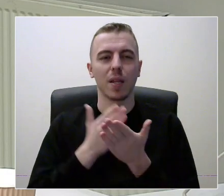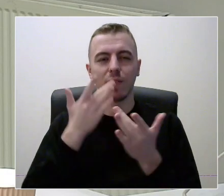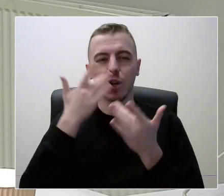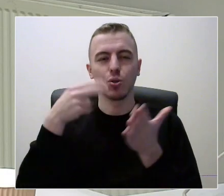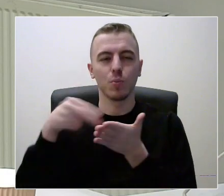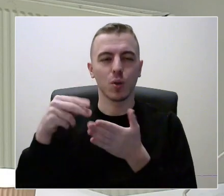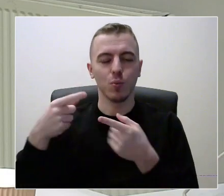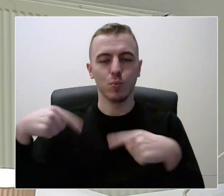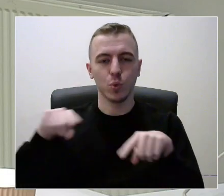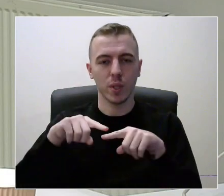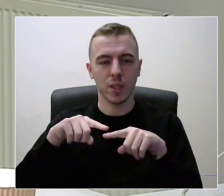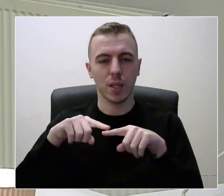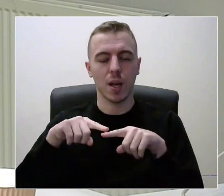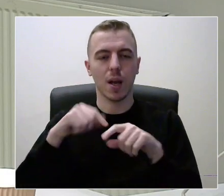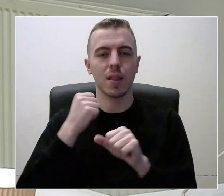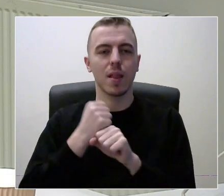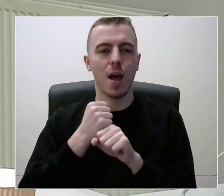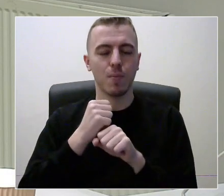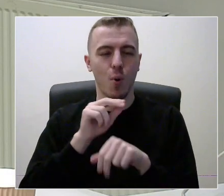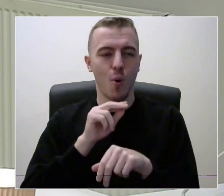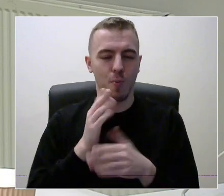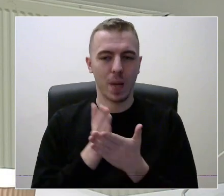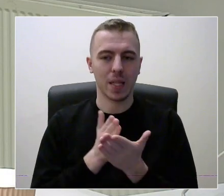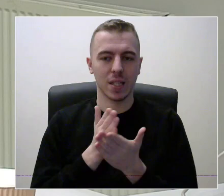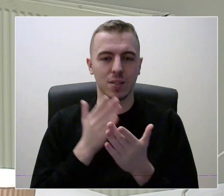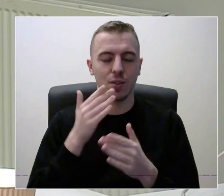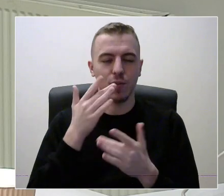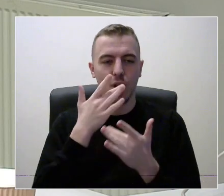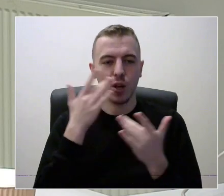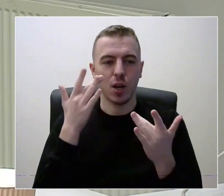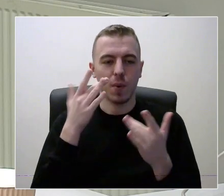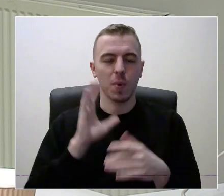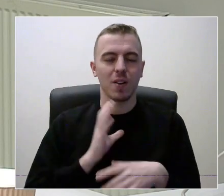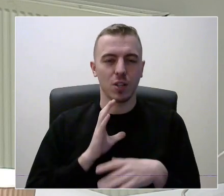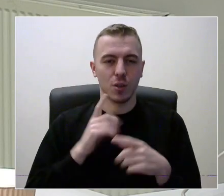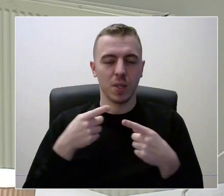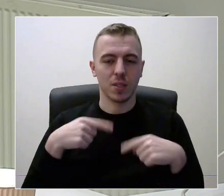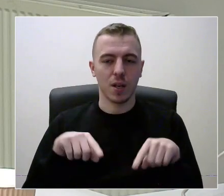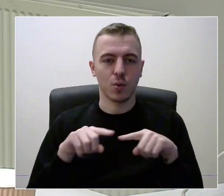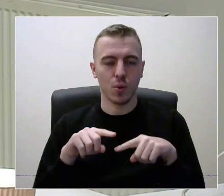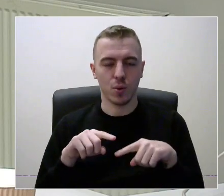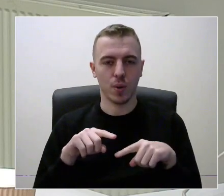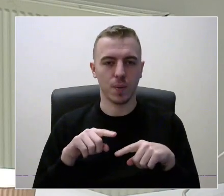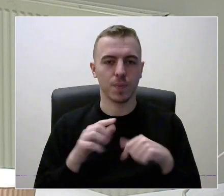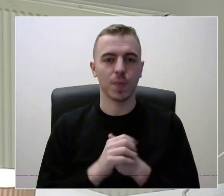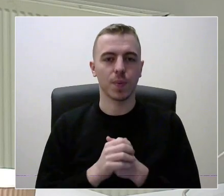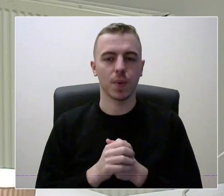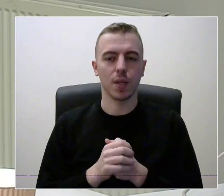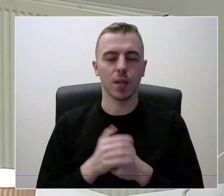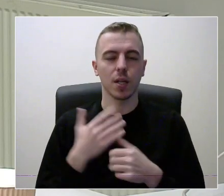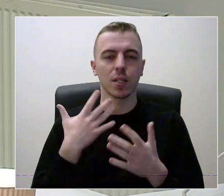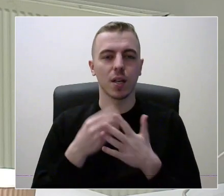srityje, darbo patirties viešame ir privačiame sektoriuje. Ir grįžau į savo kraštą, nes jis man